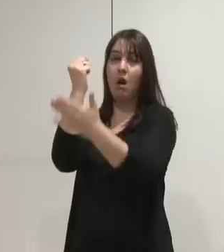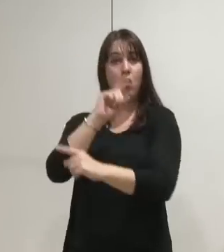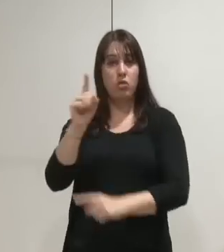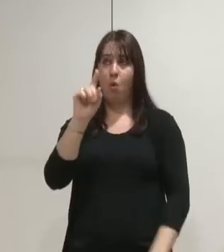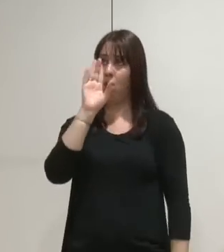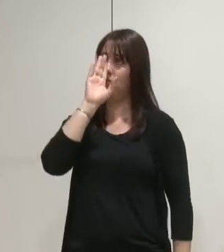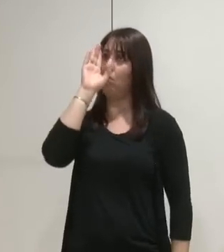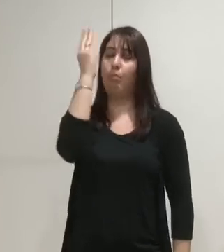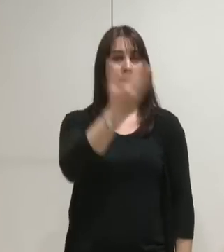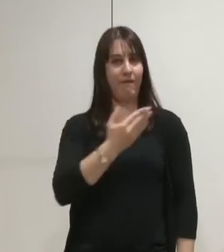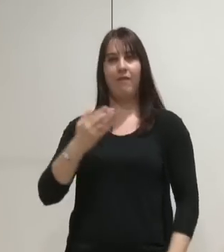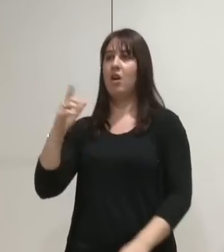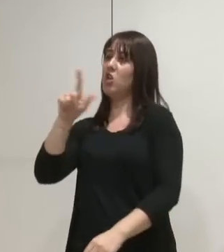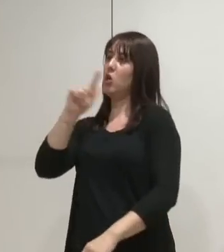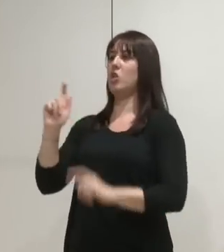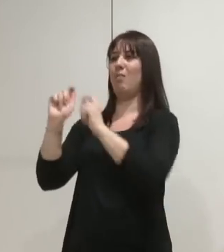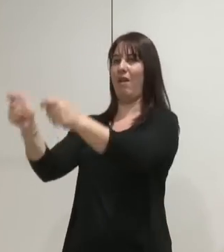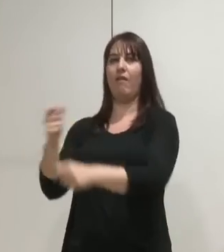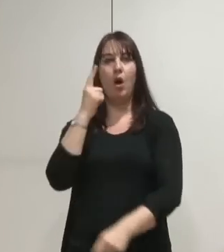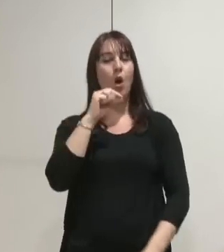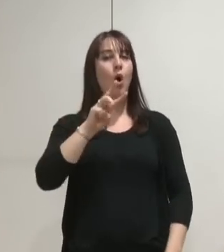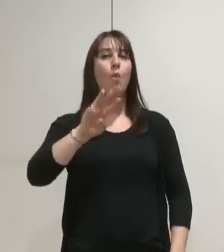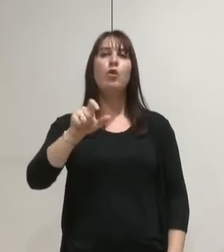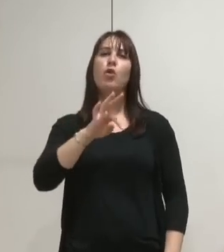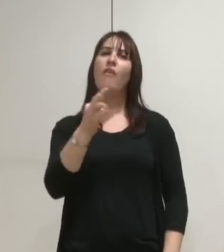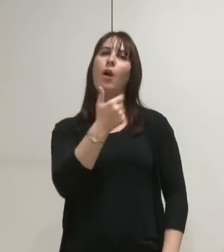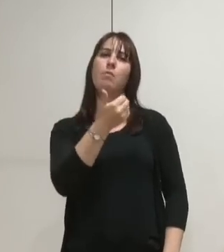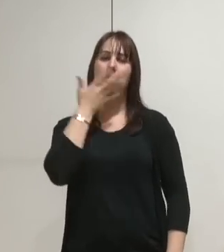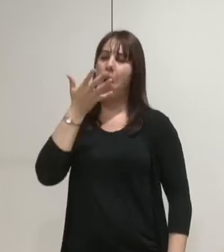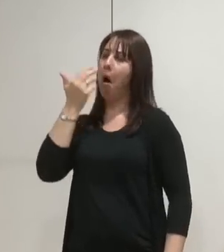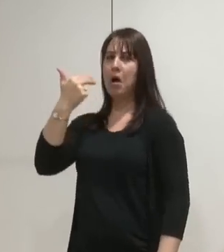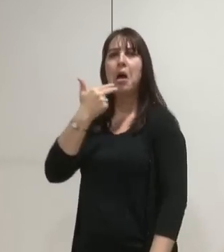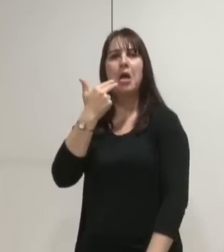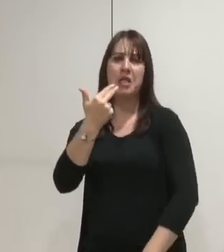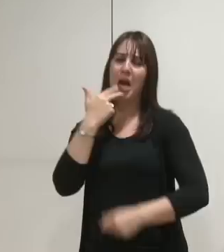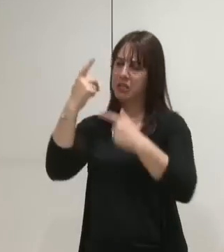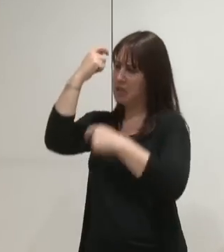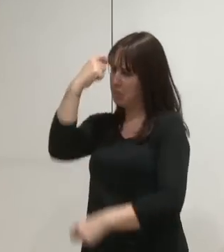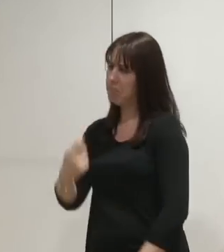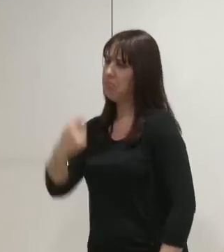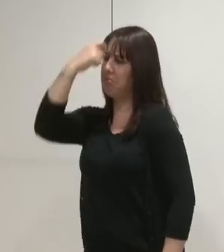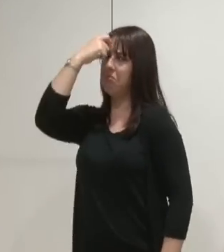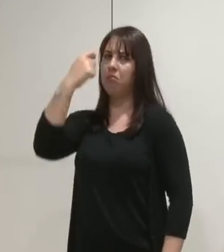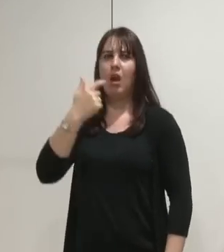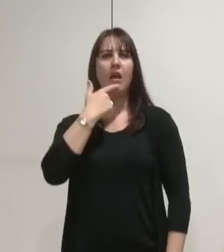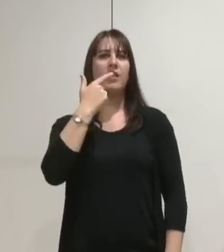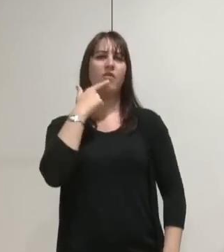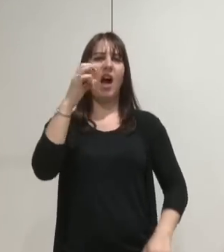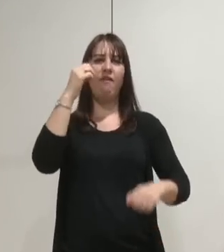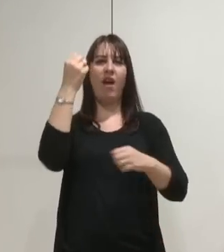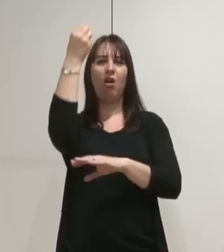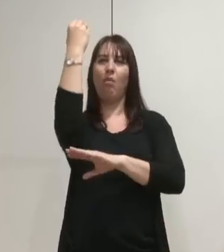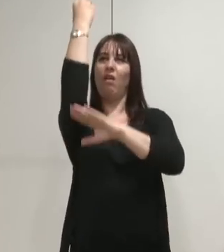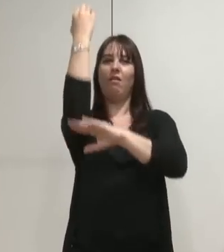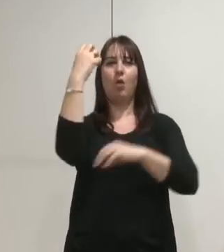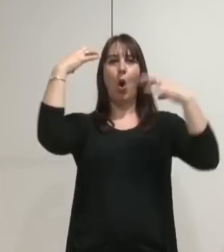GG j'ai entendu monsieur Viard nous dire qu'elle était quand même de grande qualité donc nous nous retrouverions pas demain avec des lampadair qui nous tomberaient sur